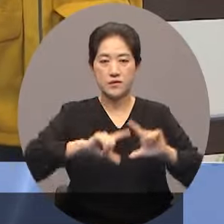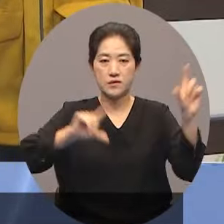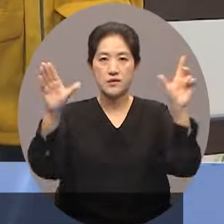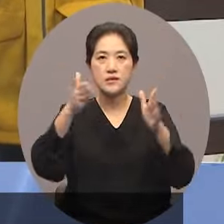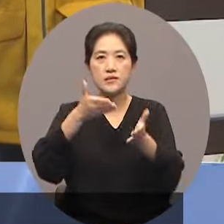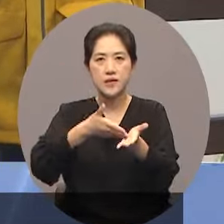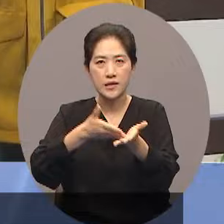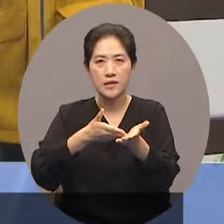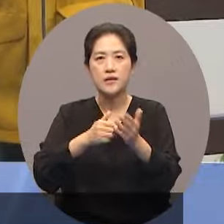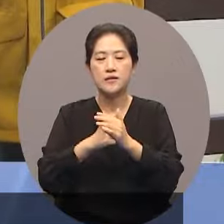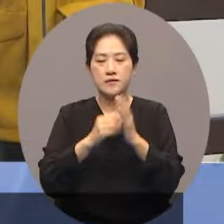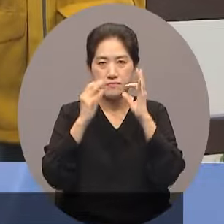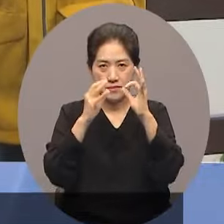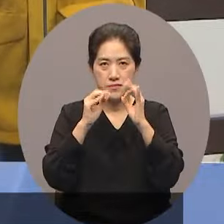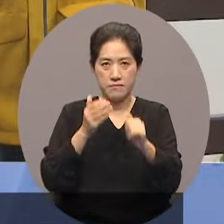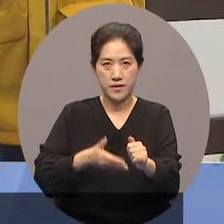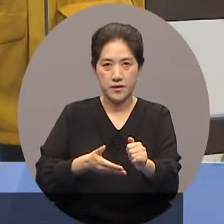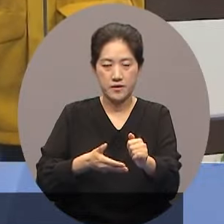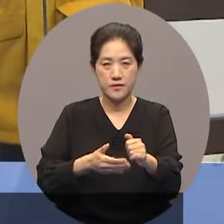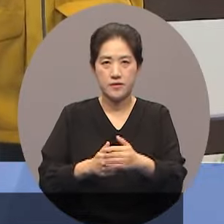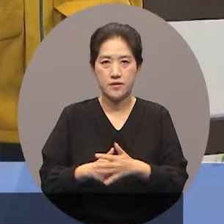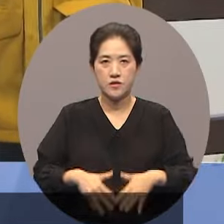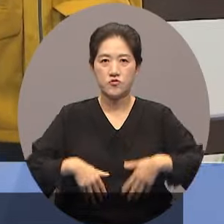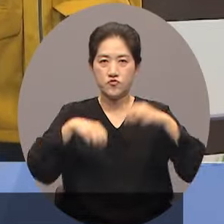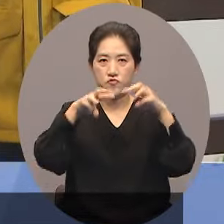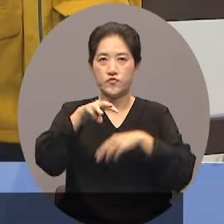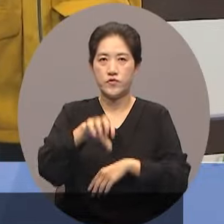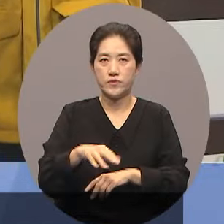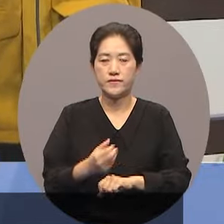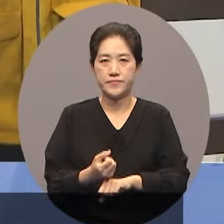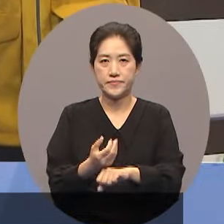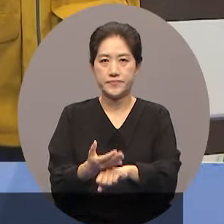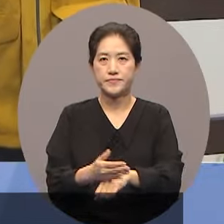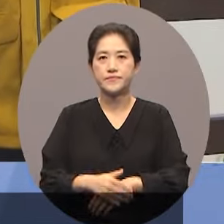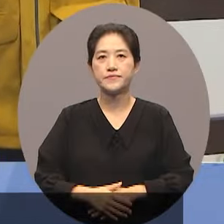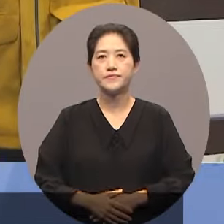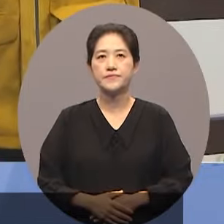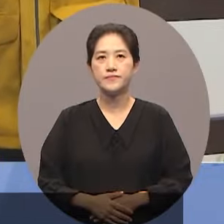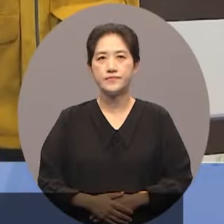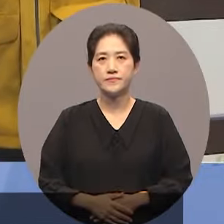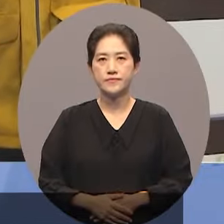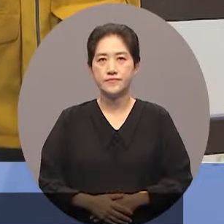수시로 확인하는 게 좋겠습니다. 지금까지 춘천 의암호에서 MBC 뉴스 이송미입니다.